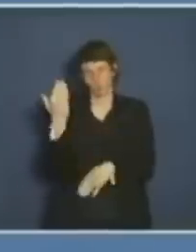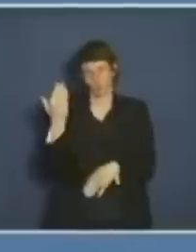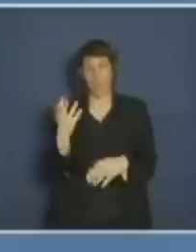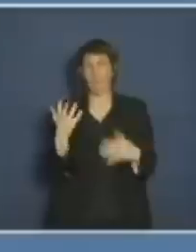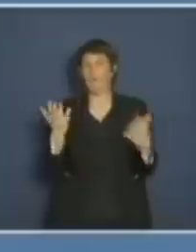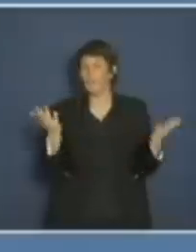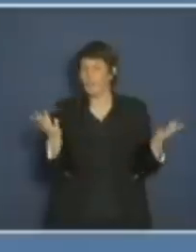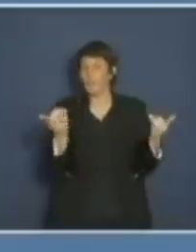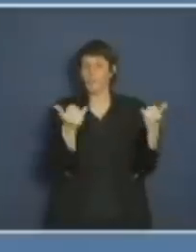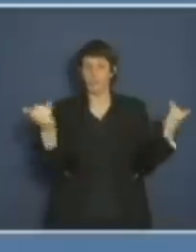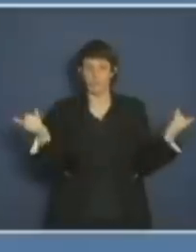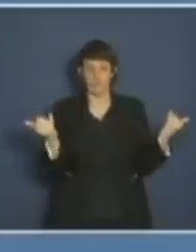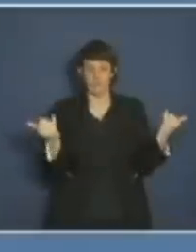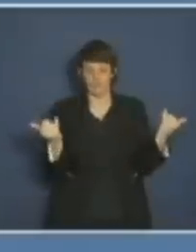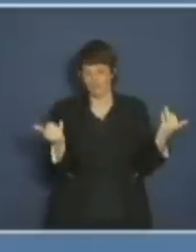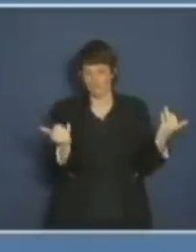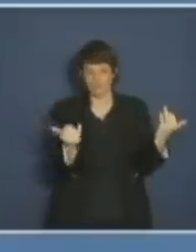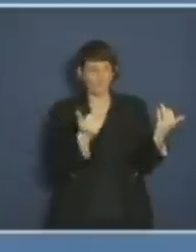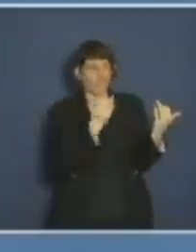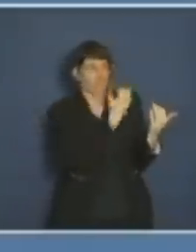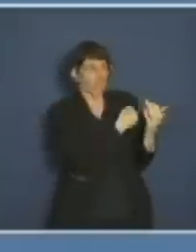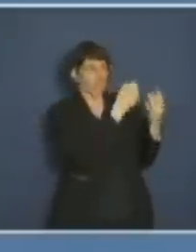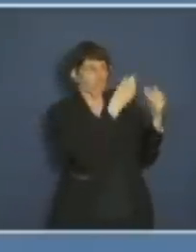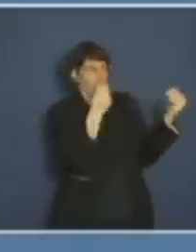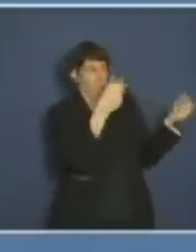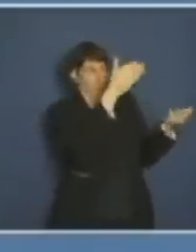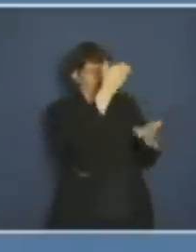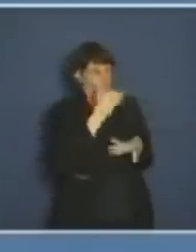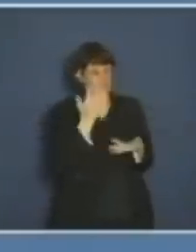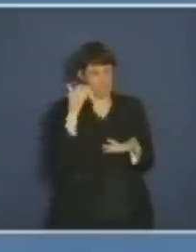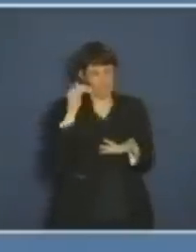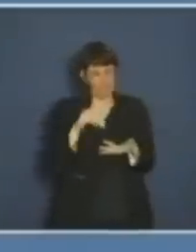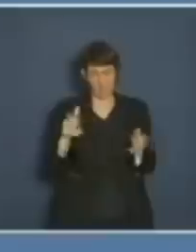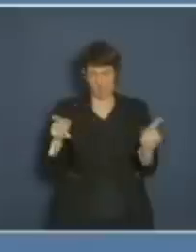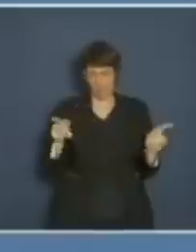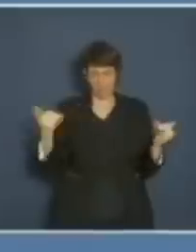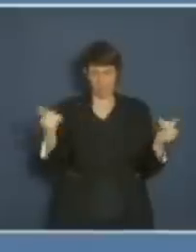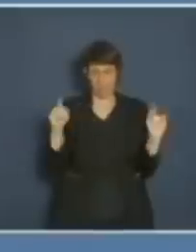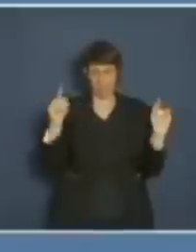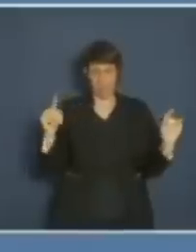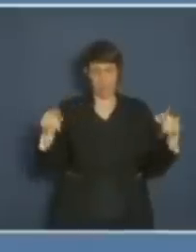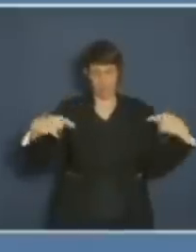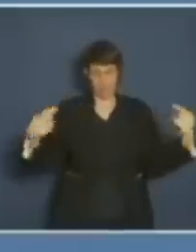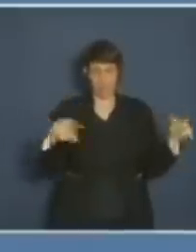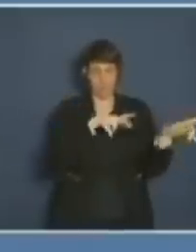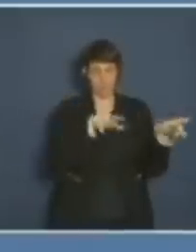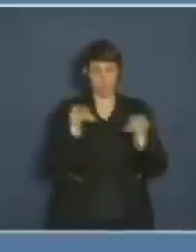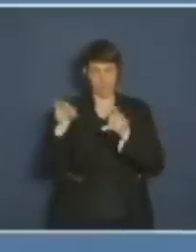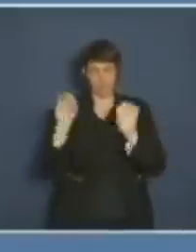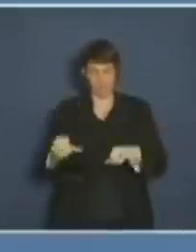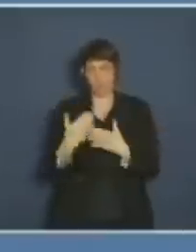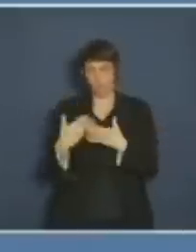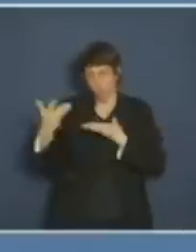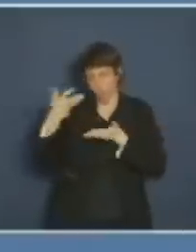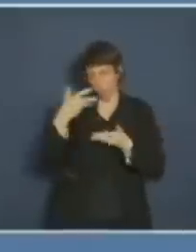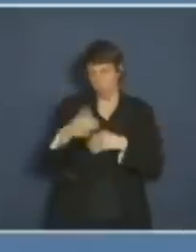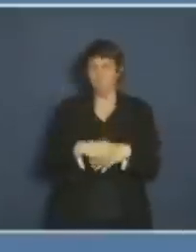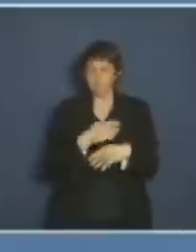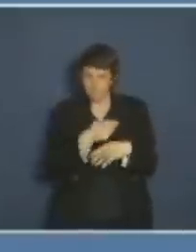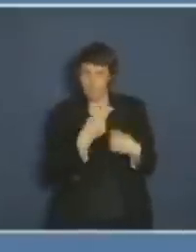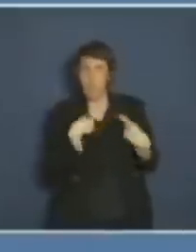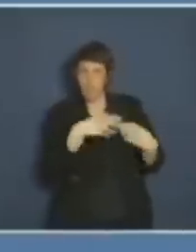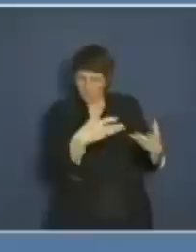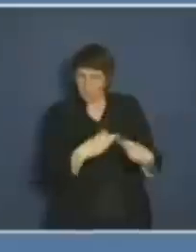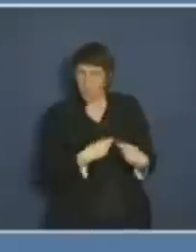das mit den voraussichtlich zur Verfügung stehenden Impfdosenmengen überein? Und ich kann Sie nur einladen,